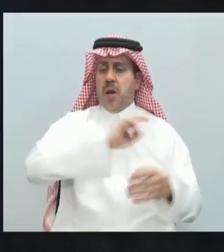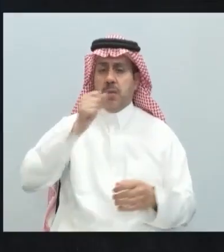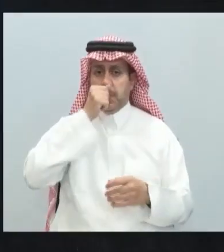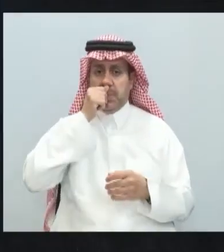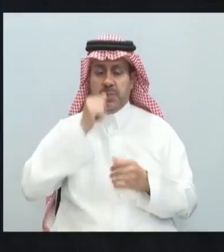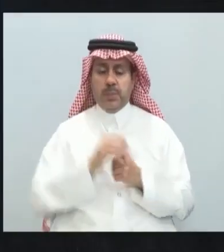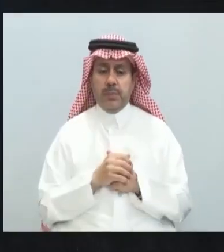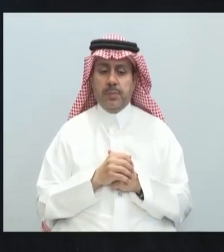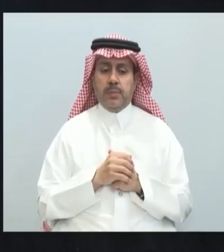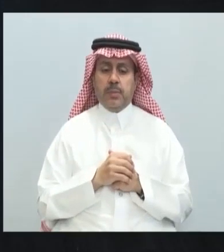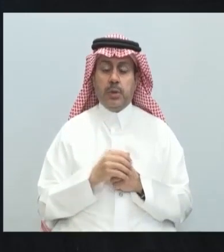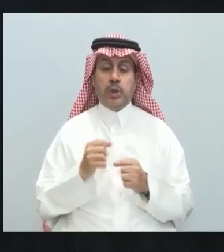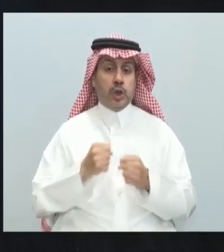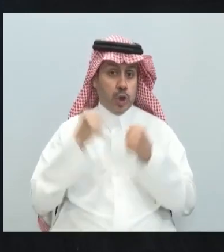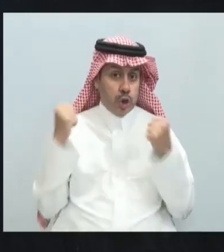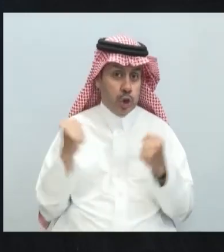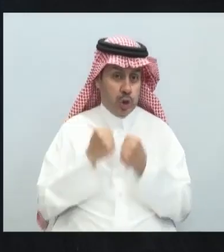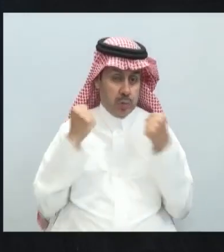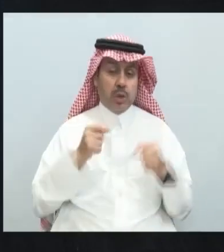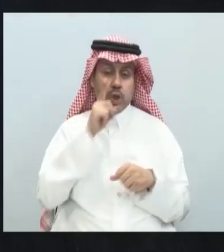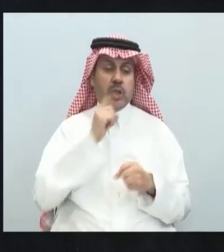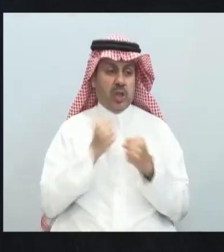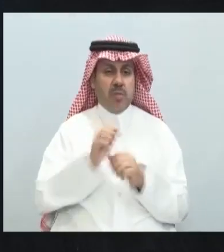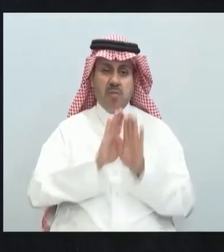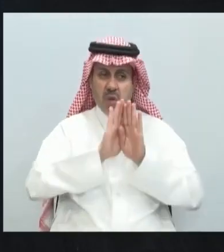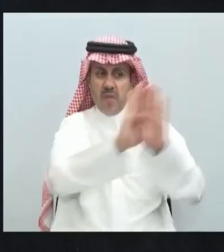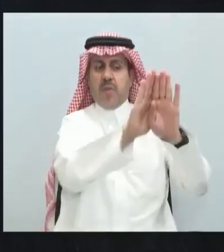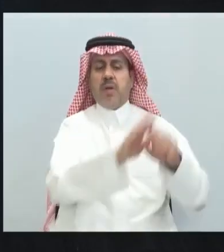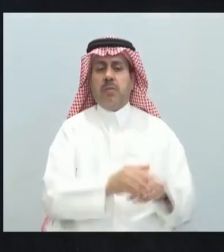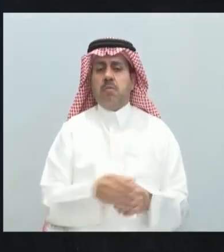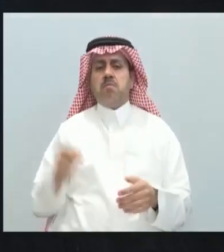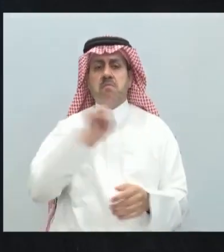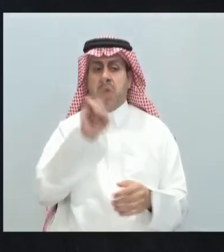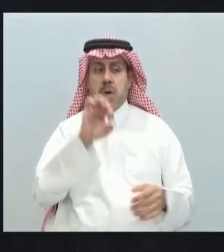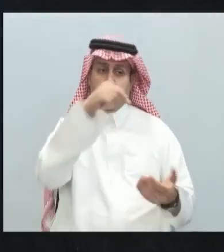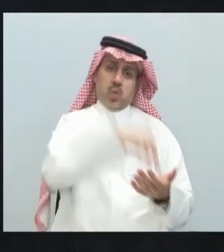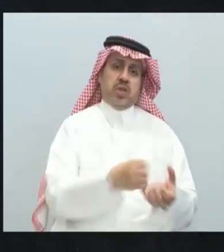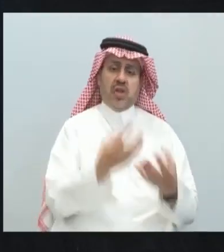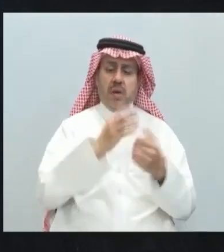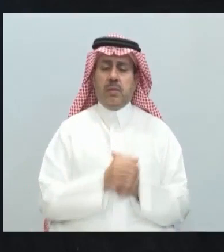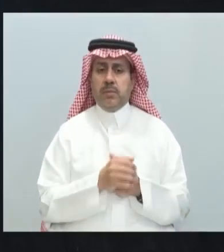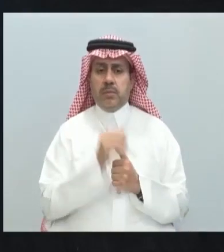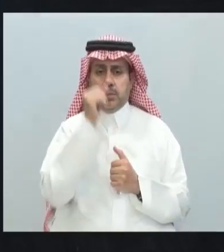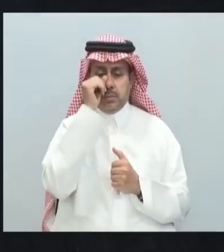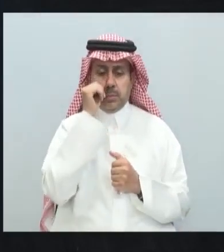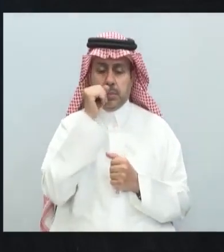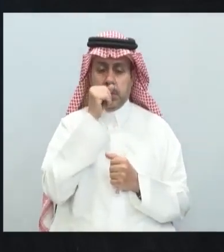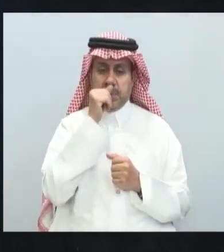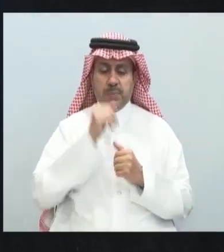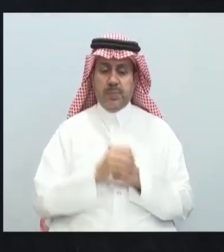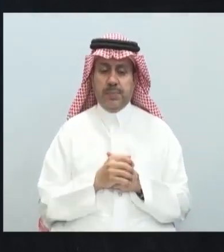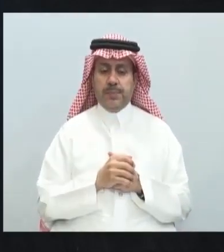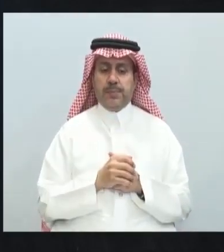الشيطان كما اخرج ابويكم من الجنه فقد اخرج الابوين من الجنه تابا وتاب الله